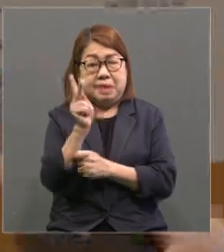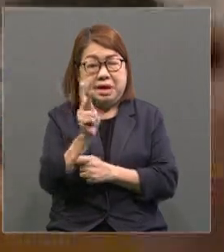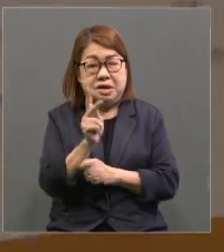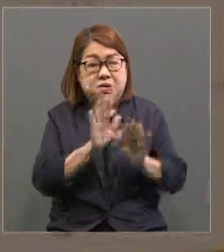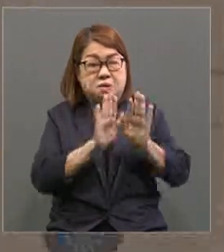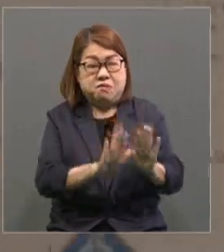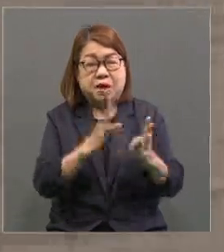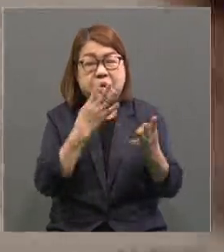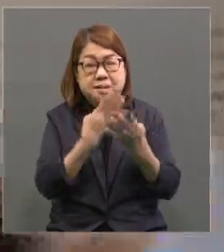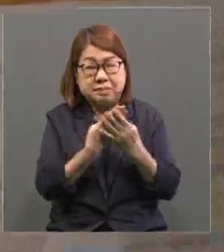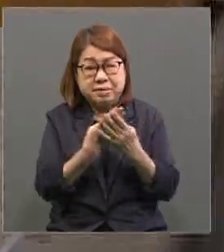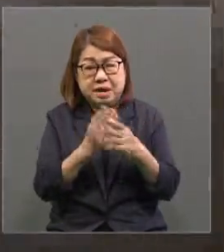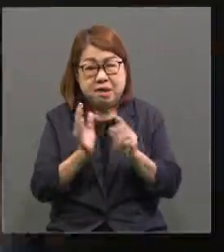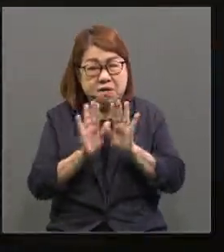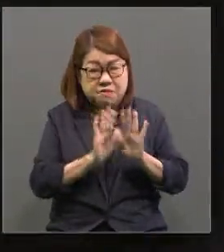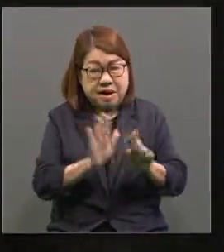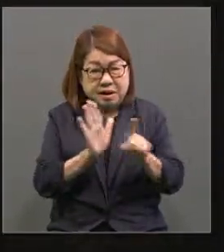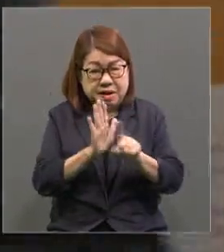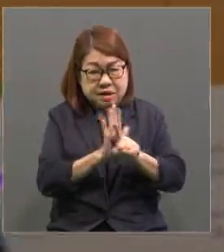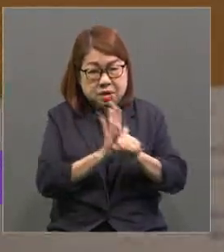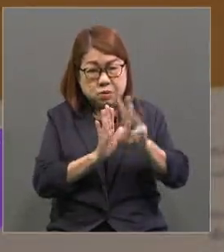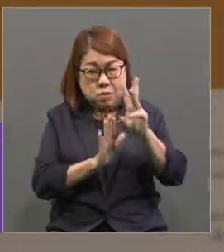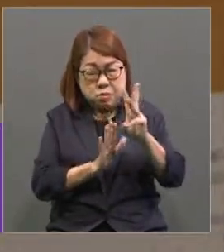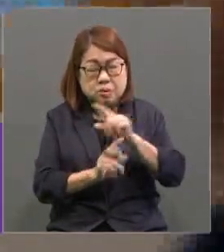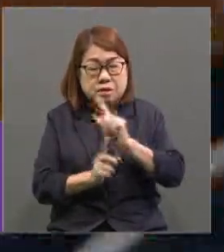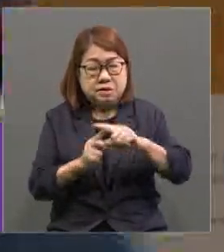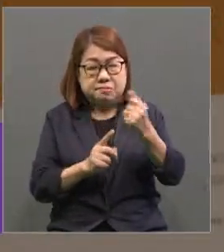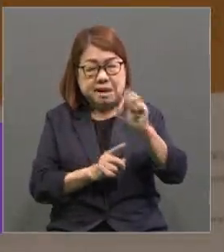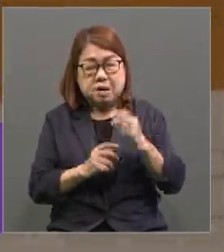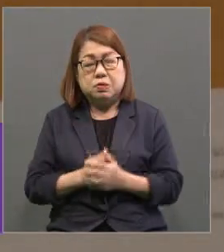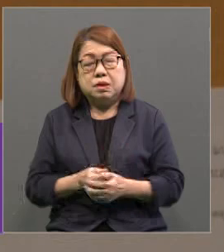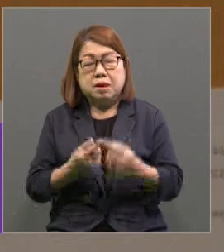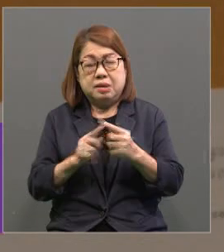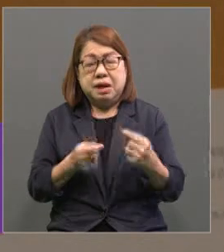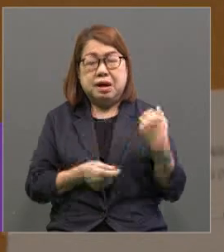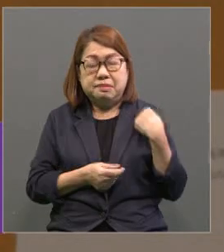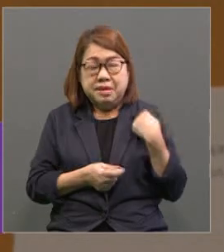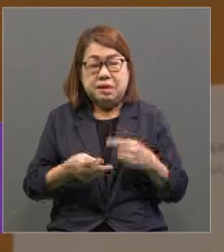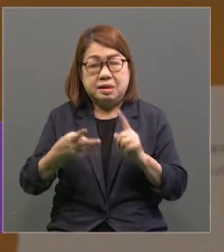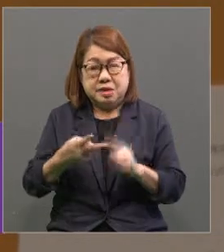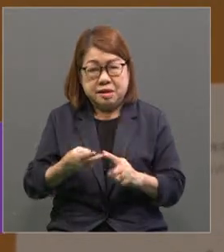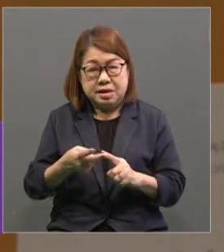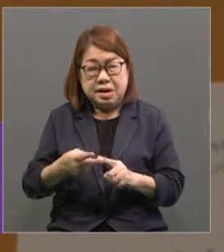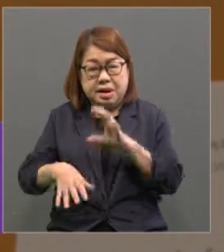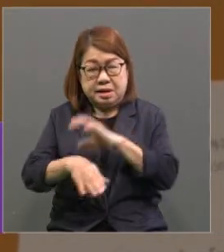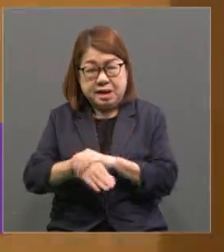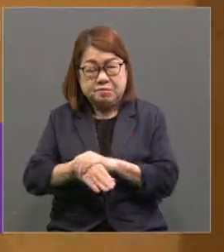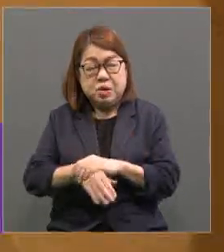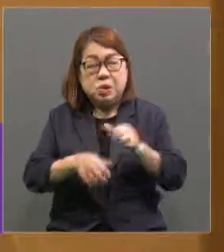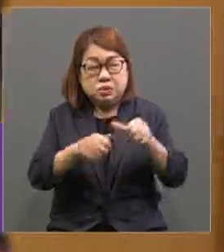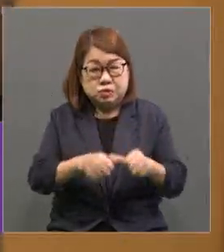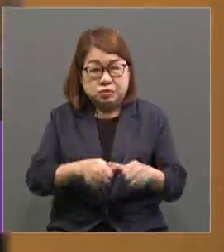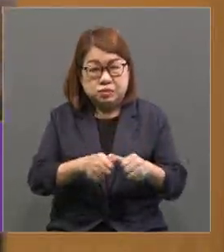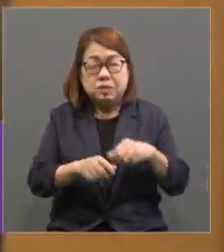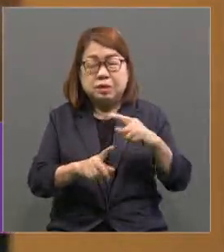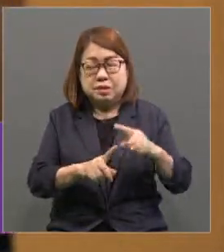ากขังครั้งที่6วันที่19พฤศจิกายนนี้อีกสำนวนคดีผู้ต้องหาจะครบฝากขังวันที่21พฤศจิกายนแต่ว่าบ